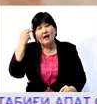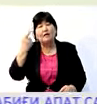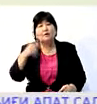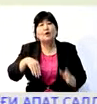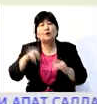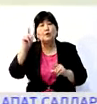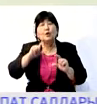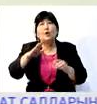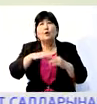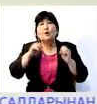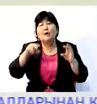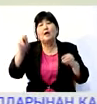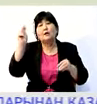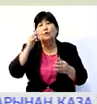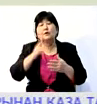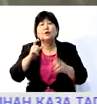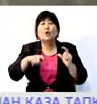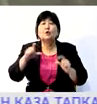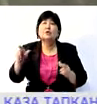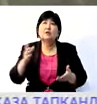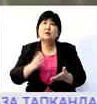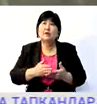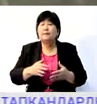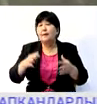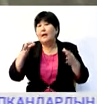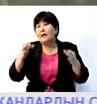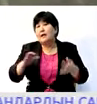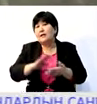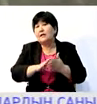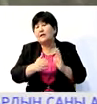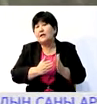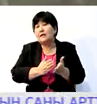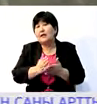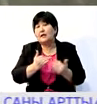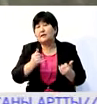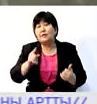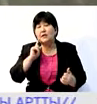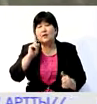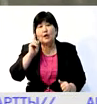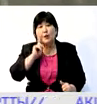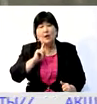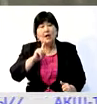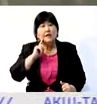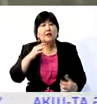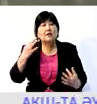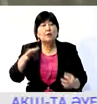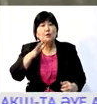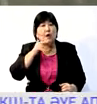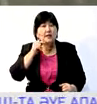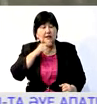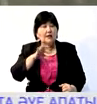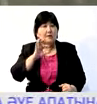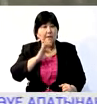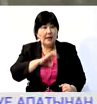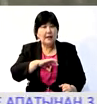орындарында өз мамандығын игеріп жатқан студенттер бар. Кез келген жағдайда қызмет көрсететін жастарға қолайлы, жастардың бос уақытын тиімді